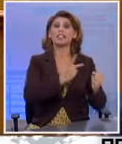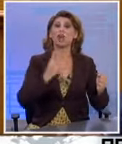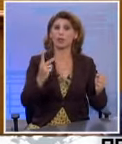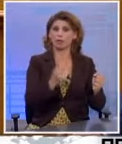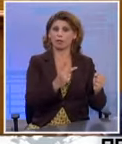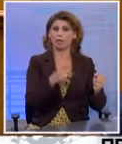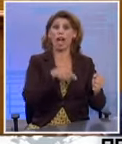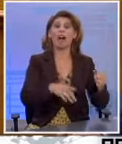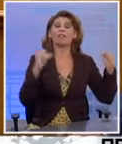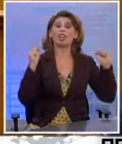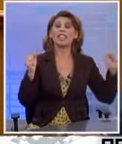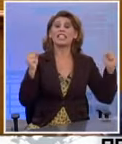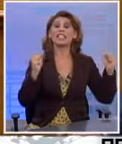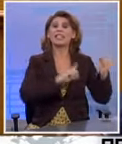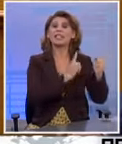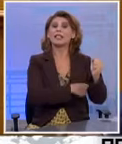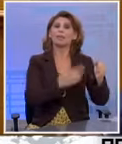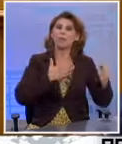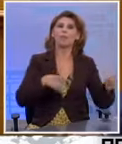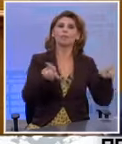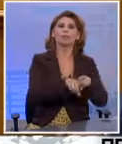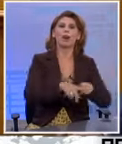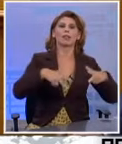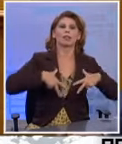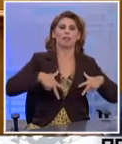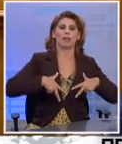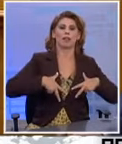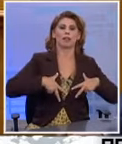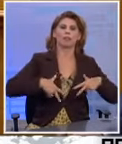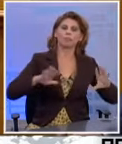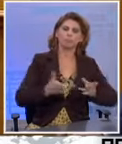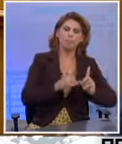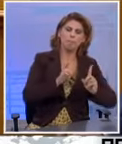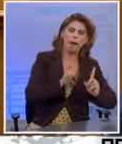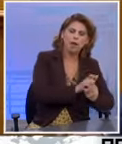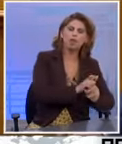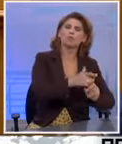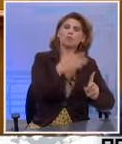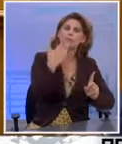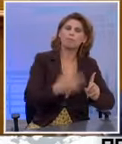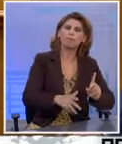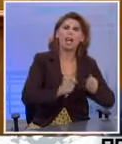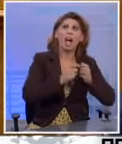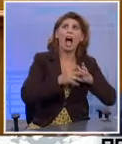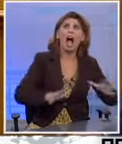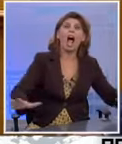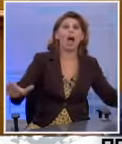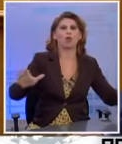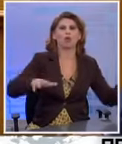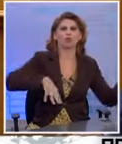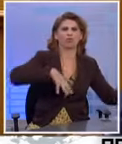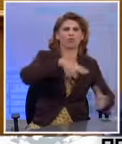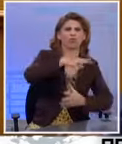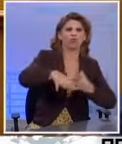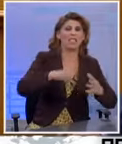αυτές τις υγιείς δυνάμεις θέλει να είναι η κυβέρνηση, που παρά τους περιορισμούς, παρά το χάος που δημιούργησαν 40 χρόνια διάβρωσης